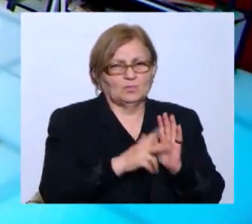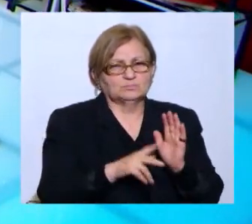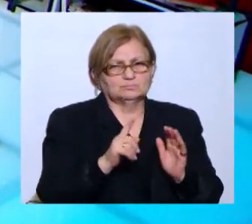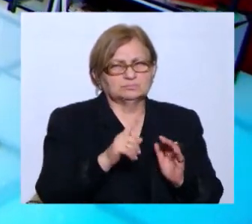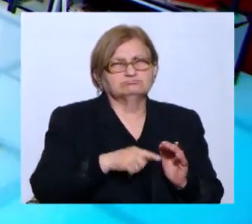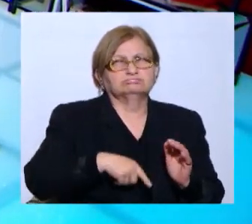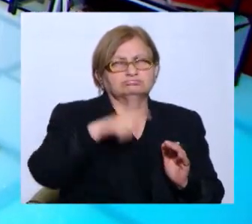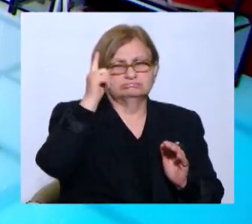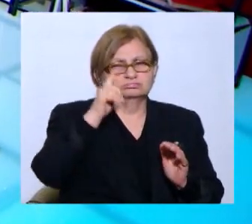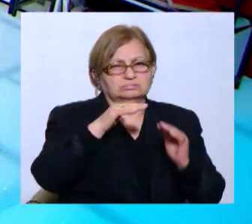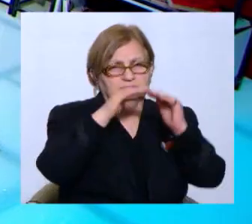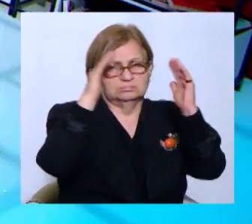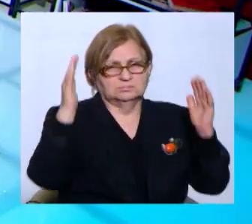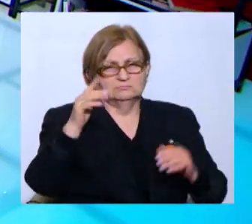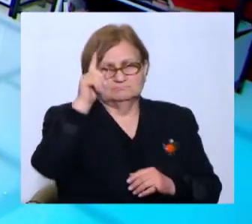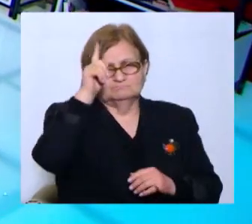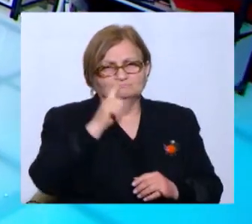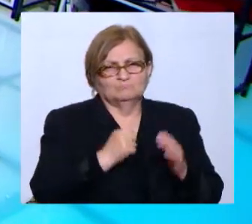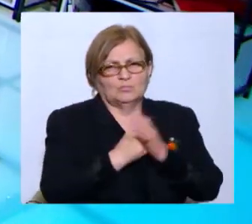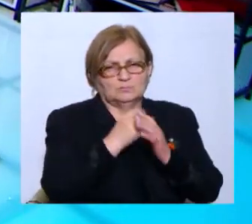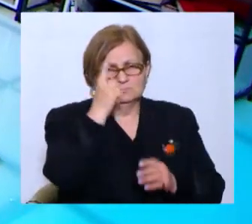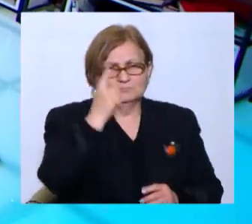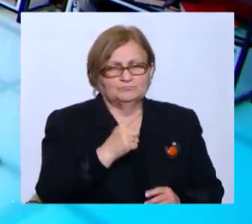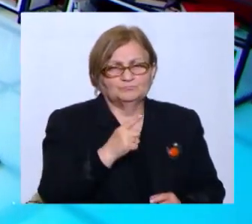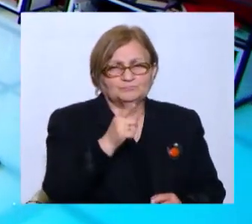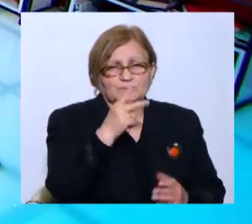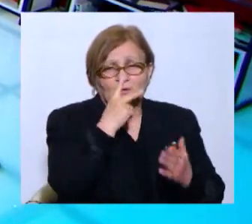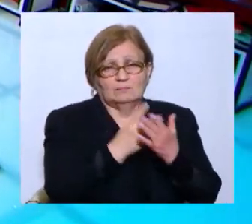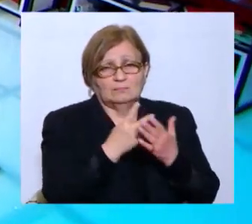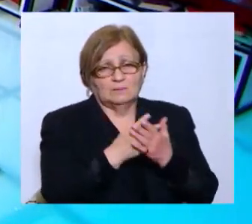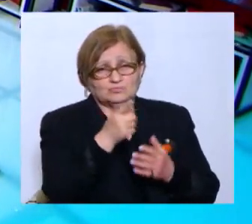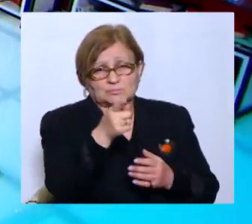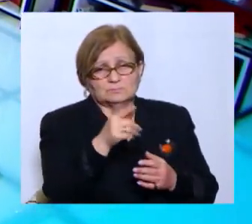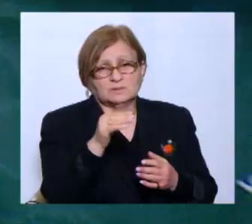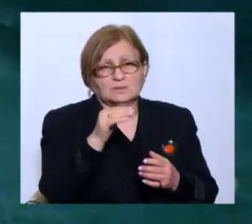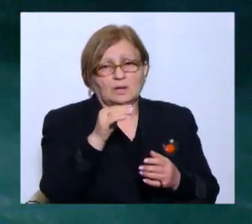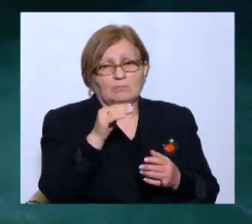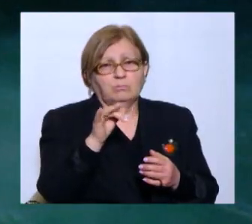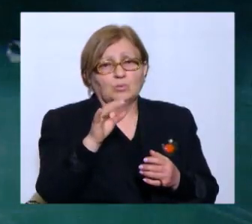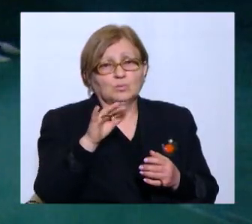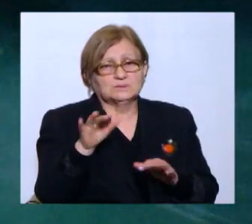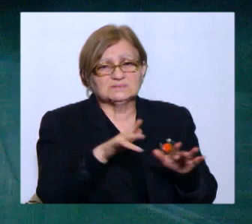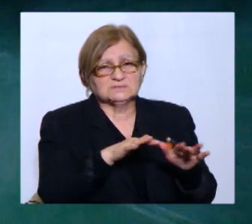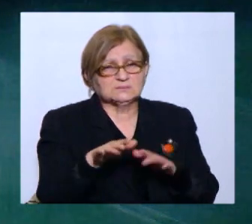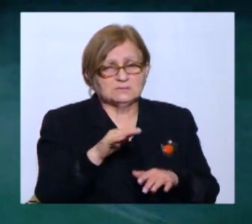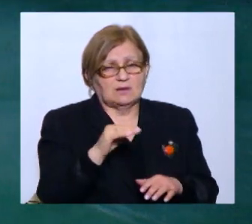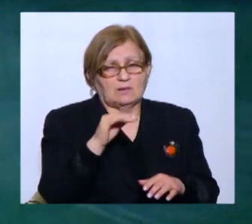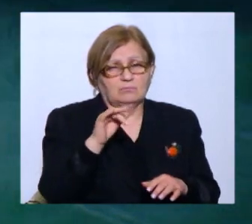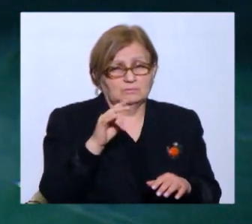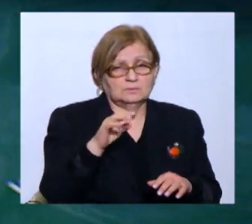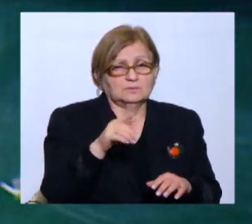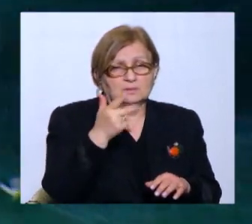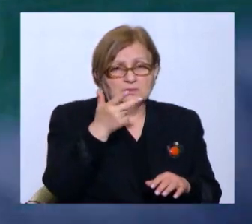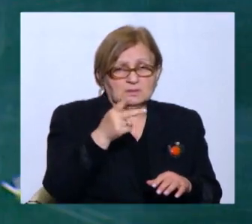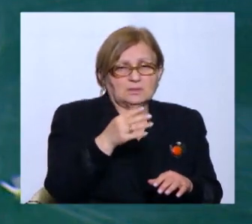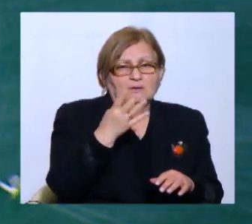ერთეულით ავაგოთ. შესაბამისად ხედავთ, რომ მაჩვენებლიანი ფუნქცია თუ კი ფუძე არის 2 ან 3 და 4